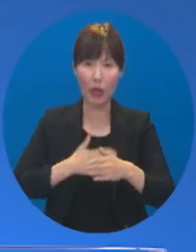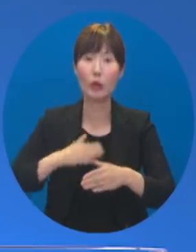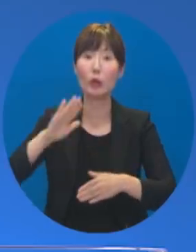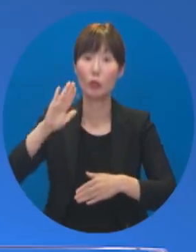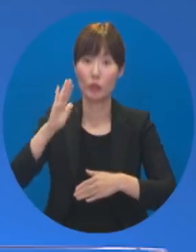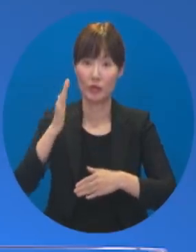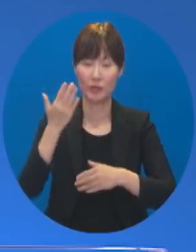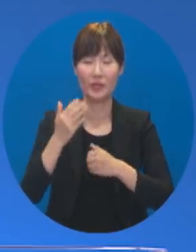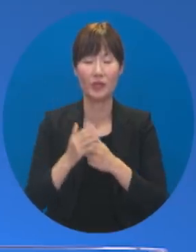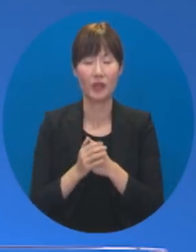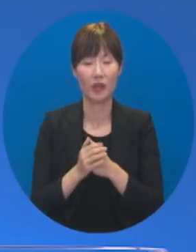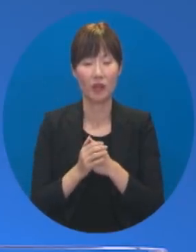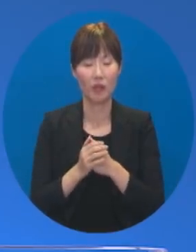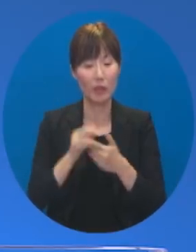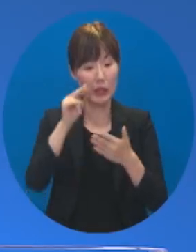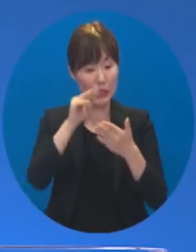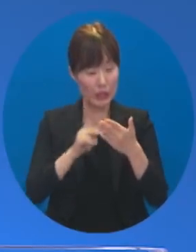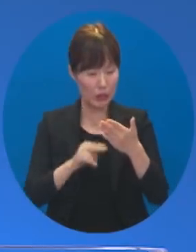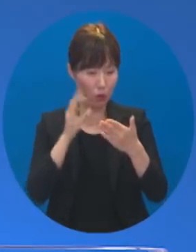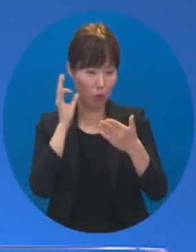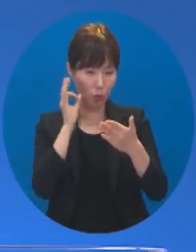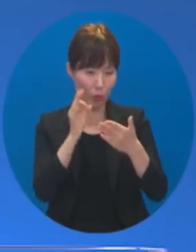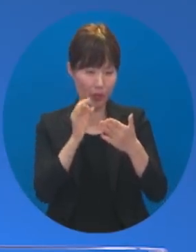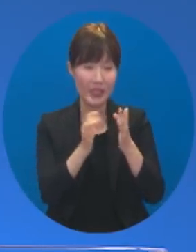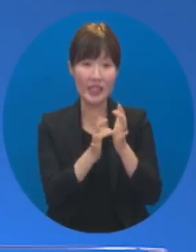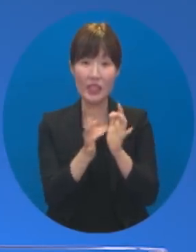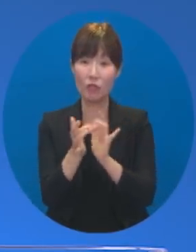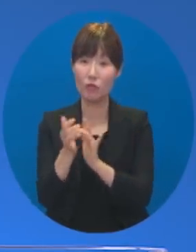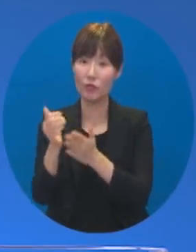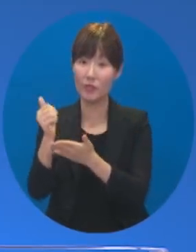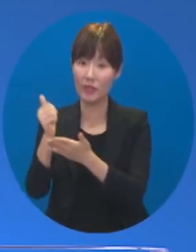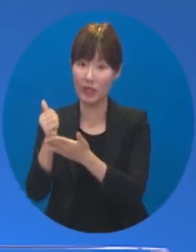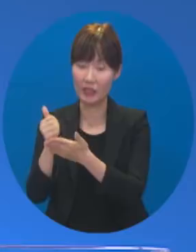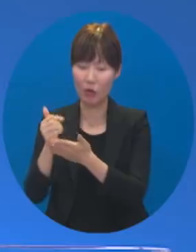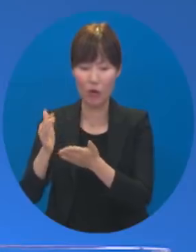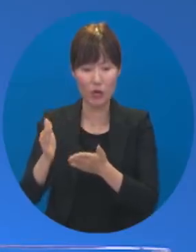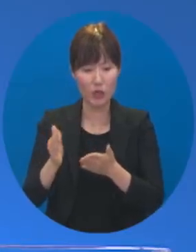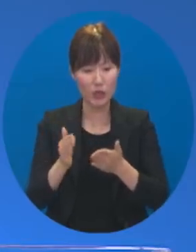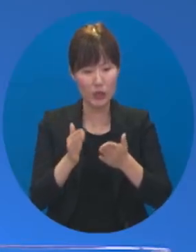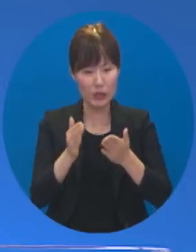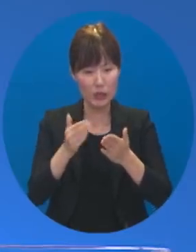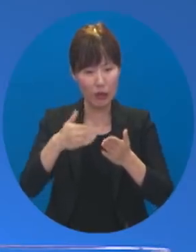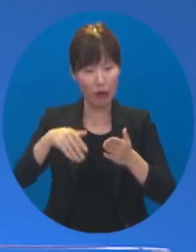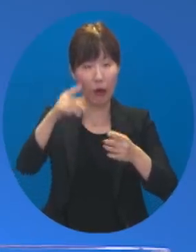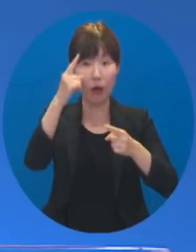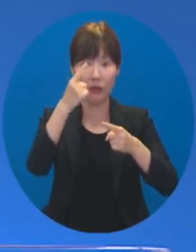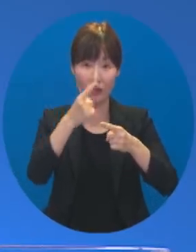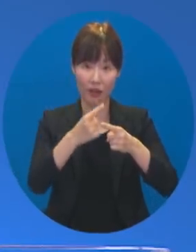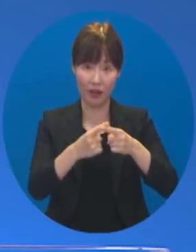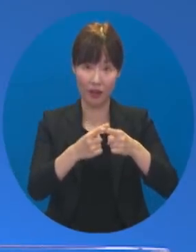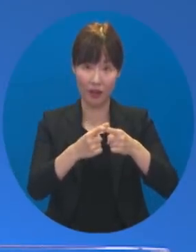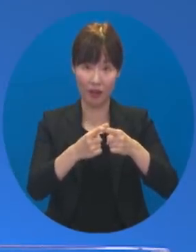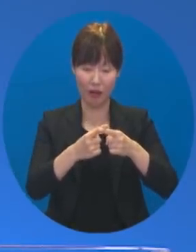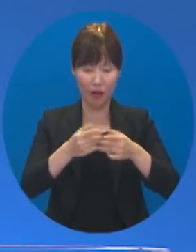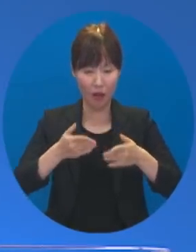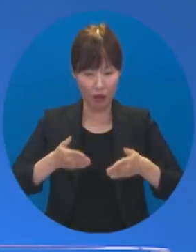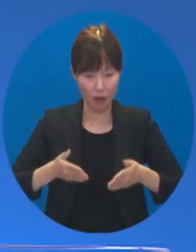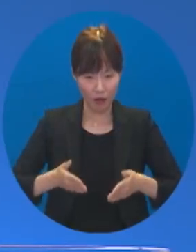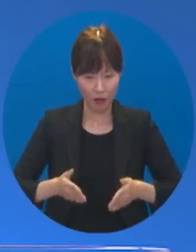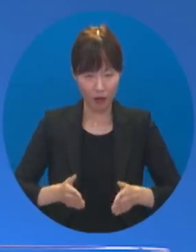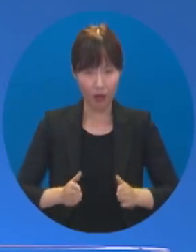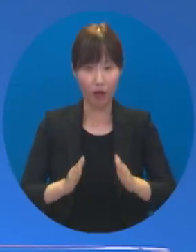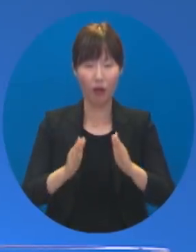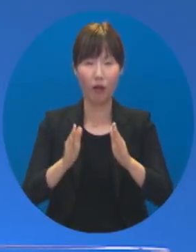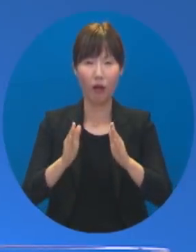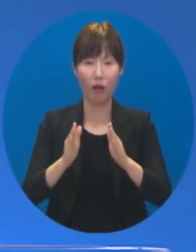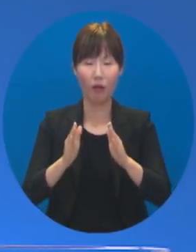그 요한복음 9장에 보면 예수님께서 길을 가시다가 날 때부터